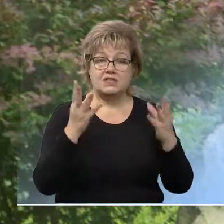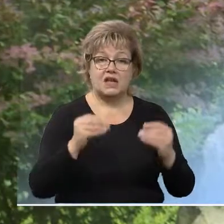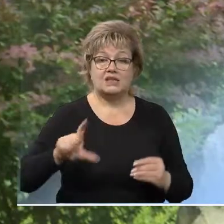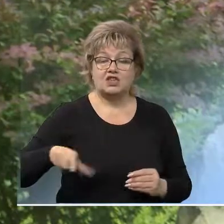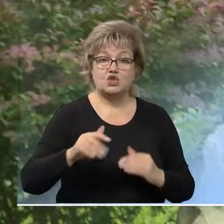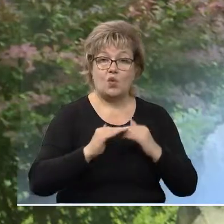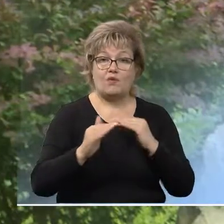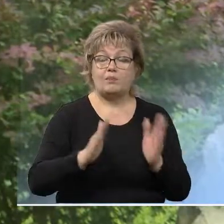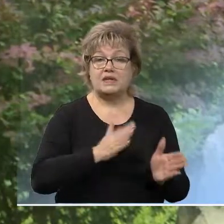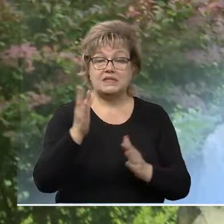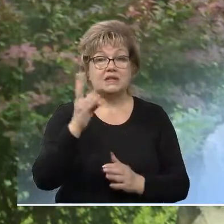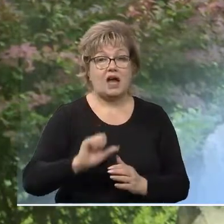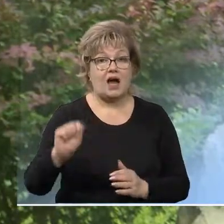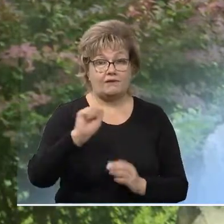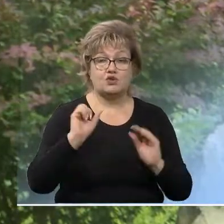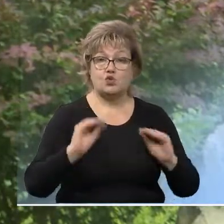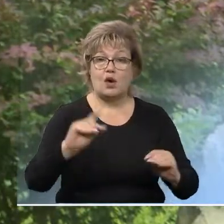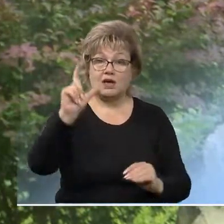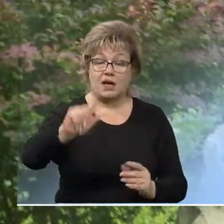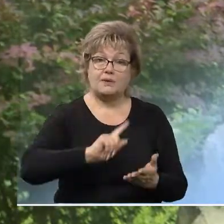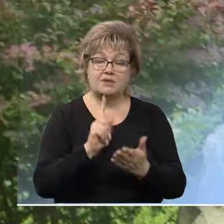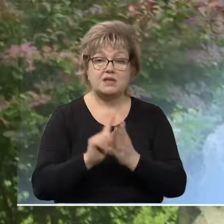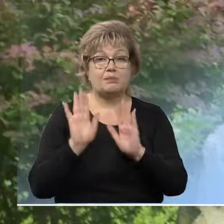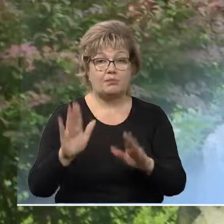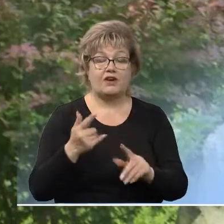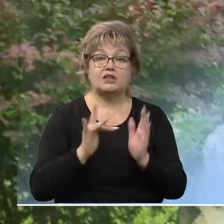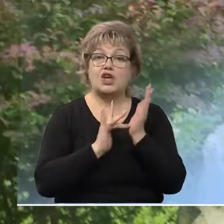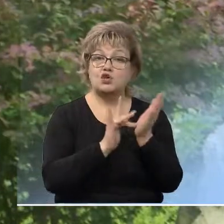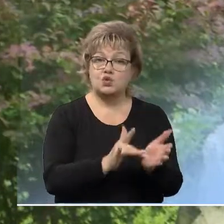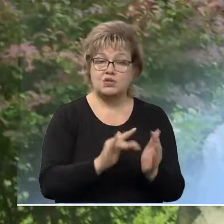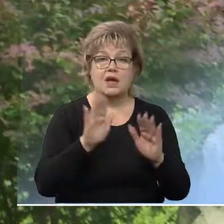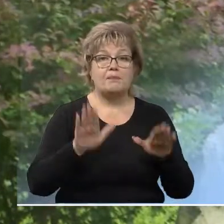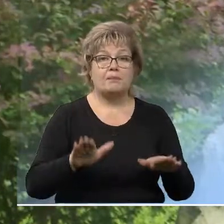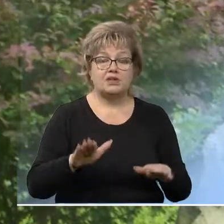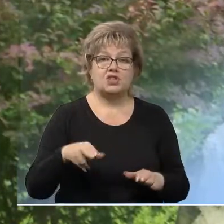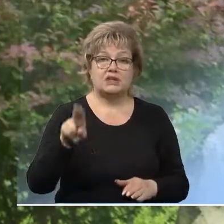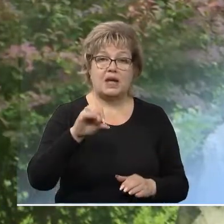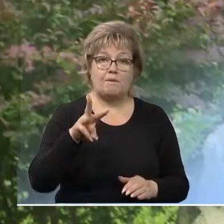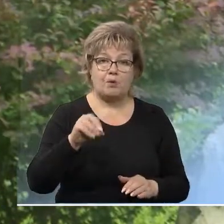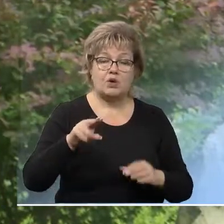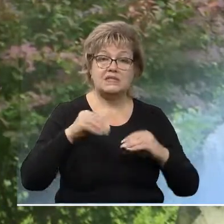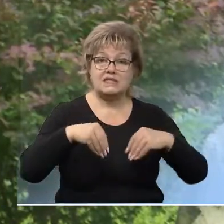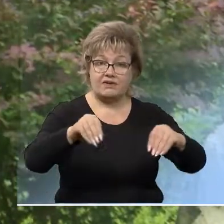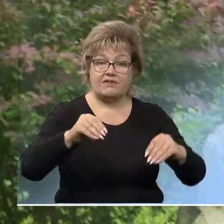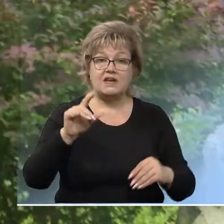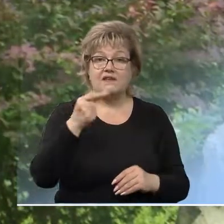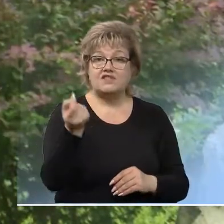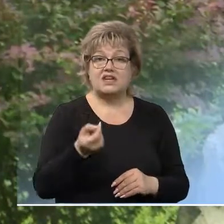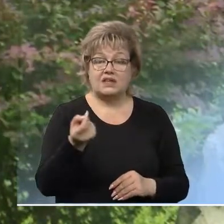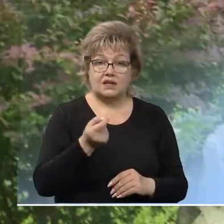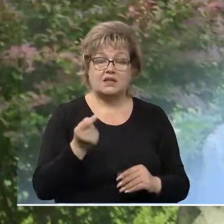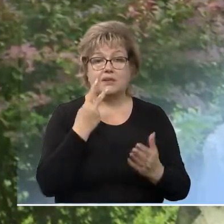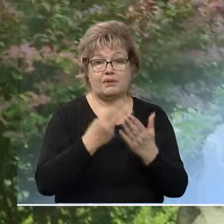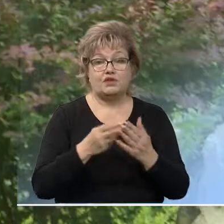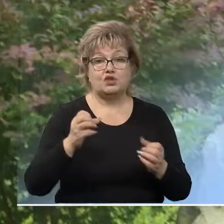Проведение Дня Донского поля перенесли на август, но аграрии обязательно побывают на экскурсии по площадке демпосевов в Зернограде.